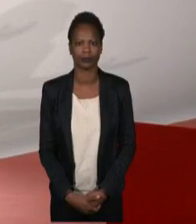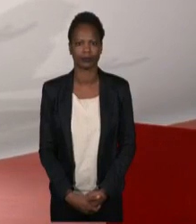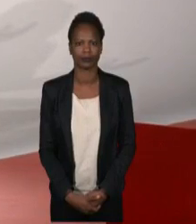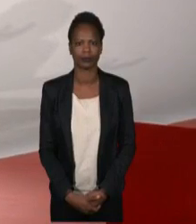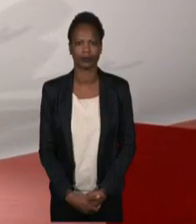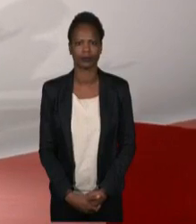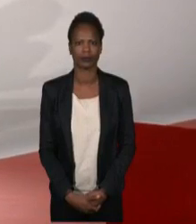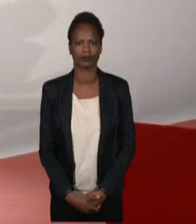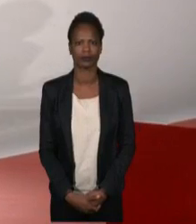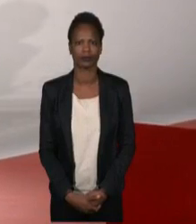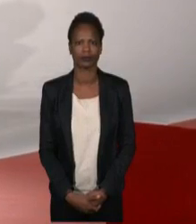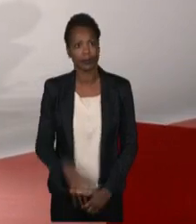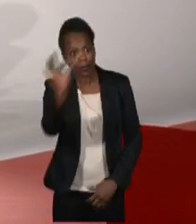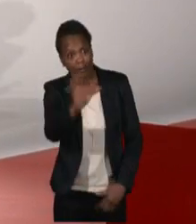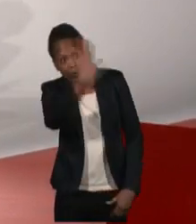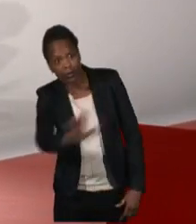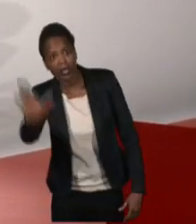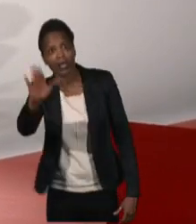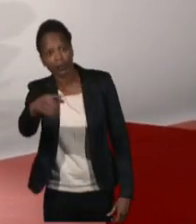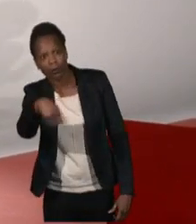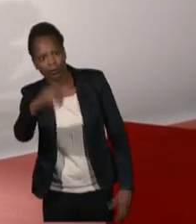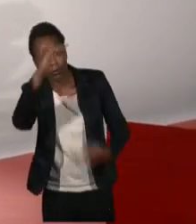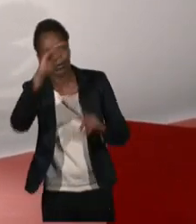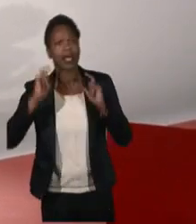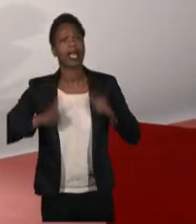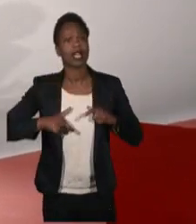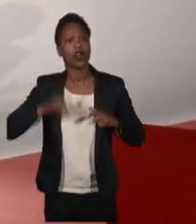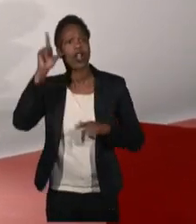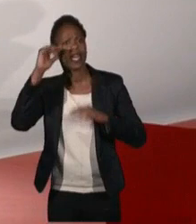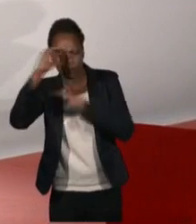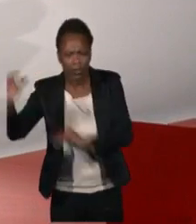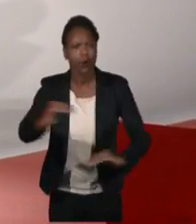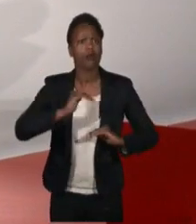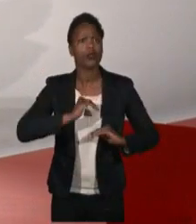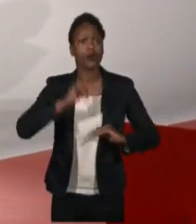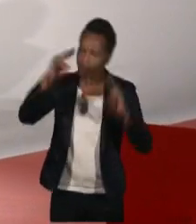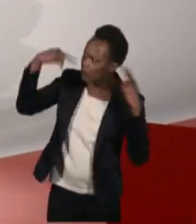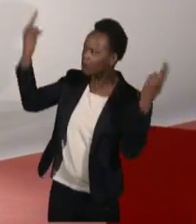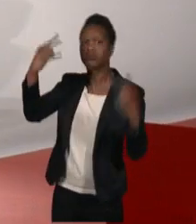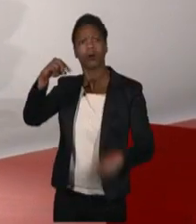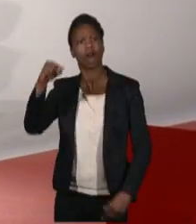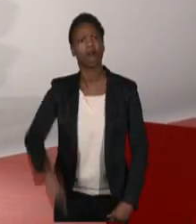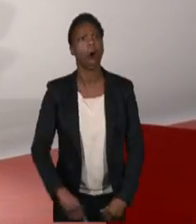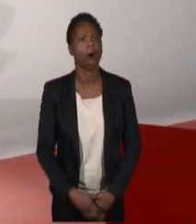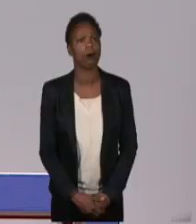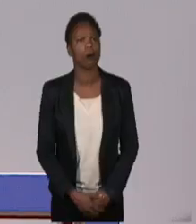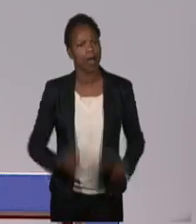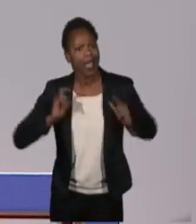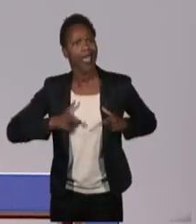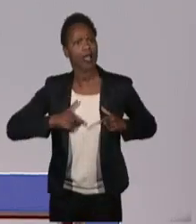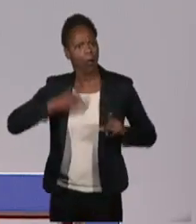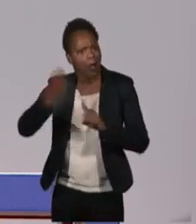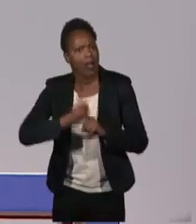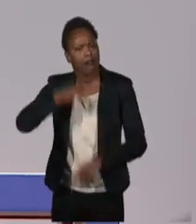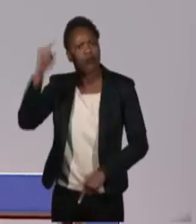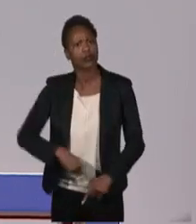Français, vous qui croyez à l'école de la République, indignez-vous. Levez-vous pour notre école,